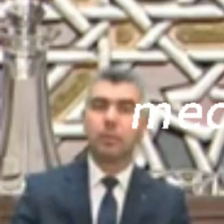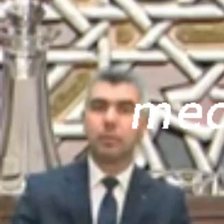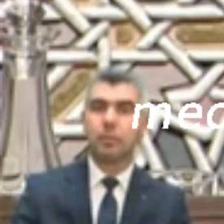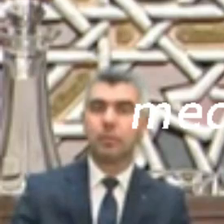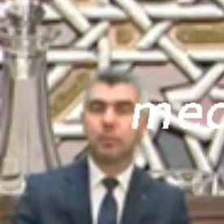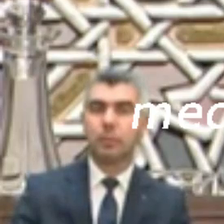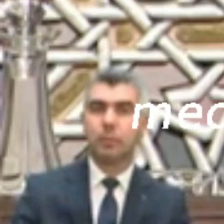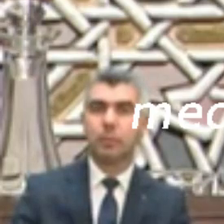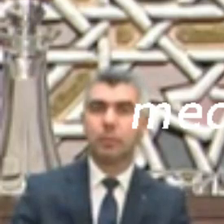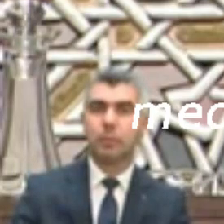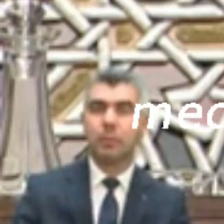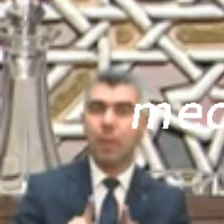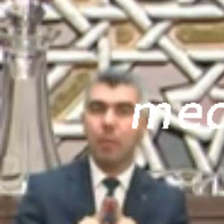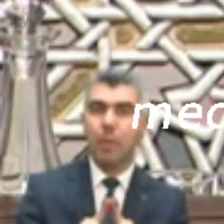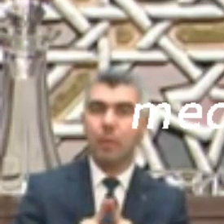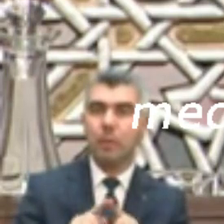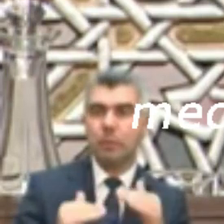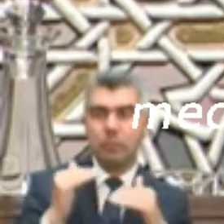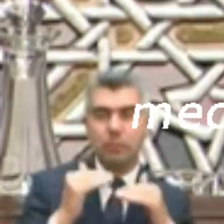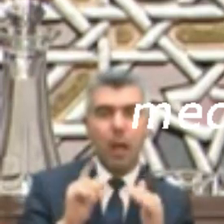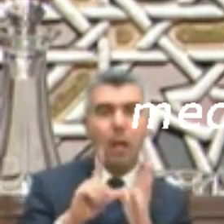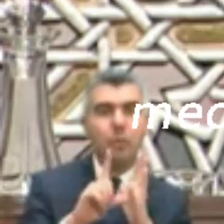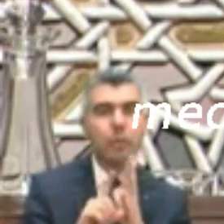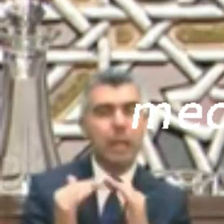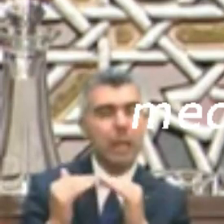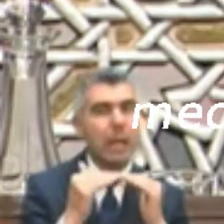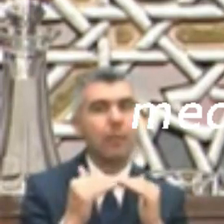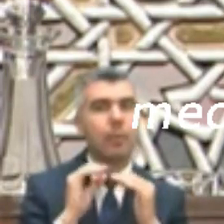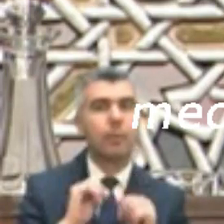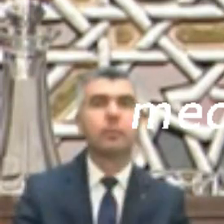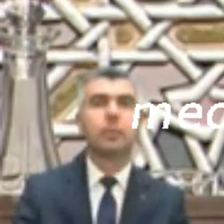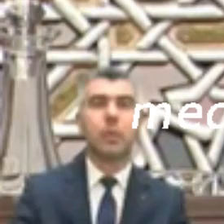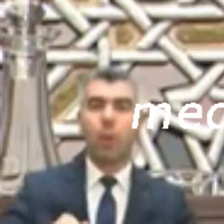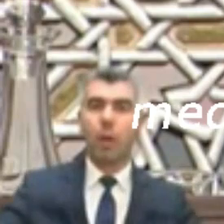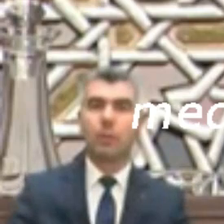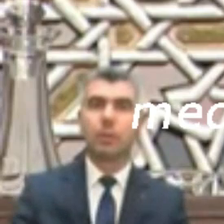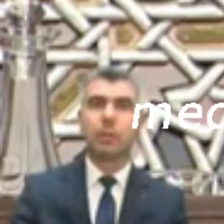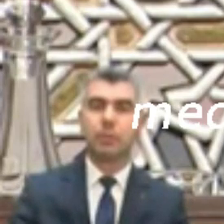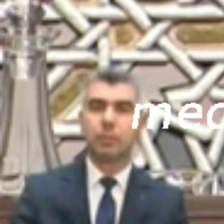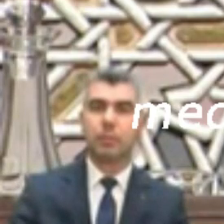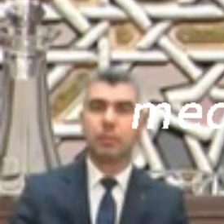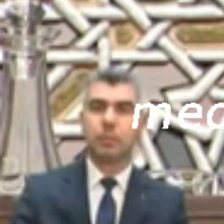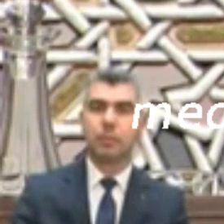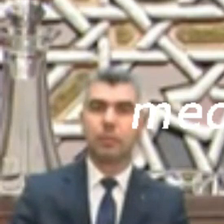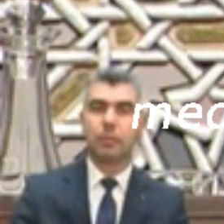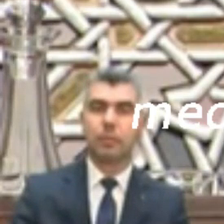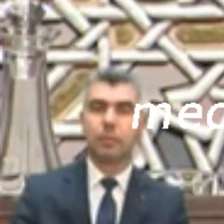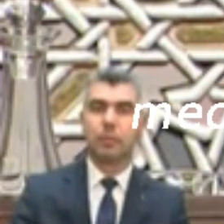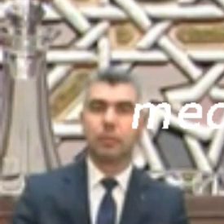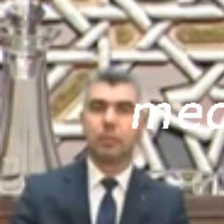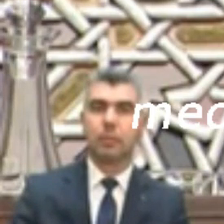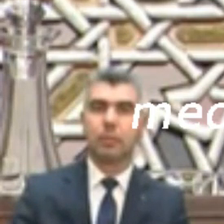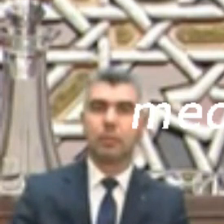لا فاز أحد فوق القانون. تفضلوا السيدة الوزيرة الآن، لا أحد فوق القانون.